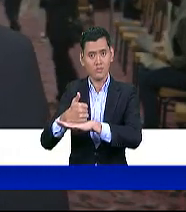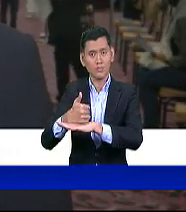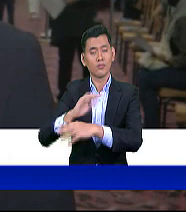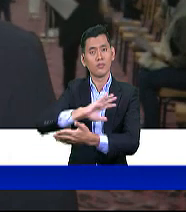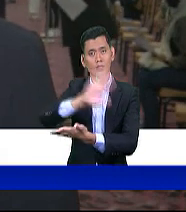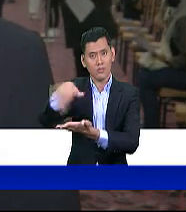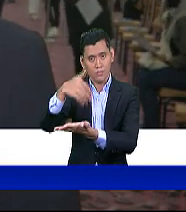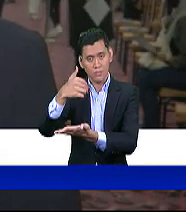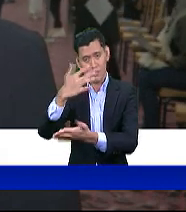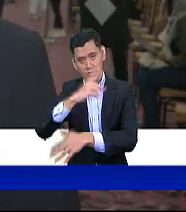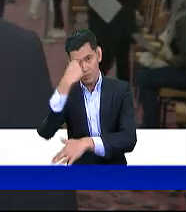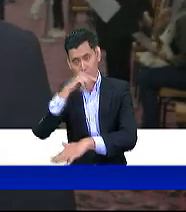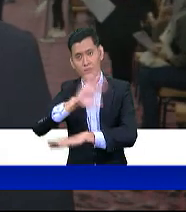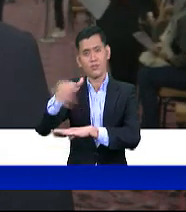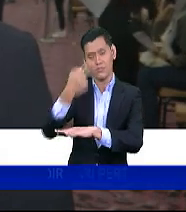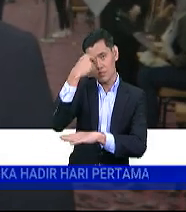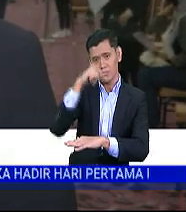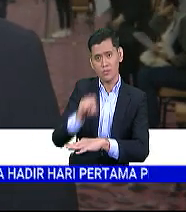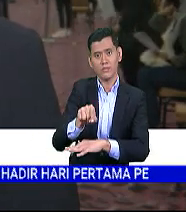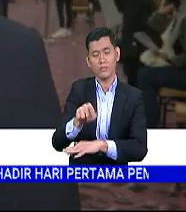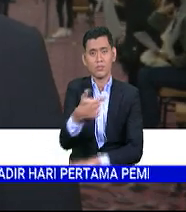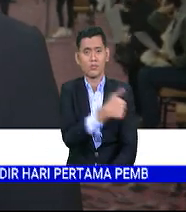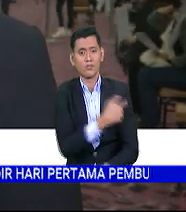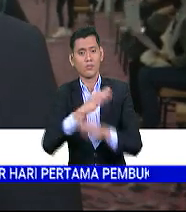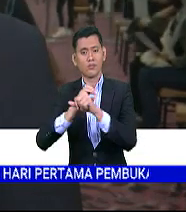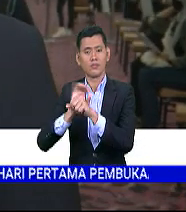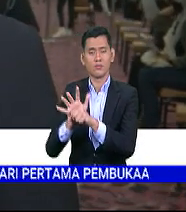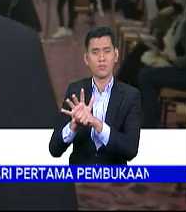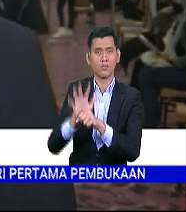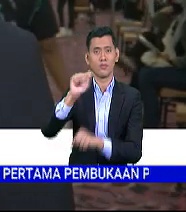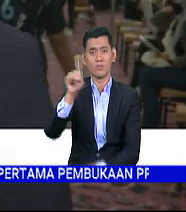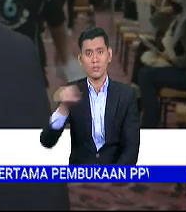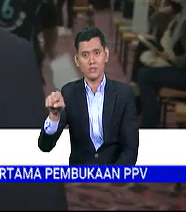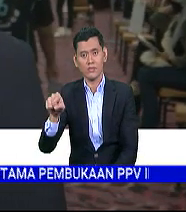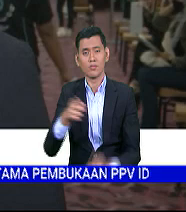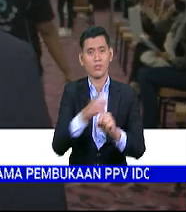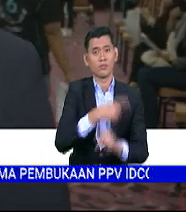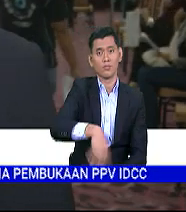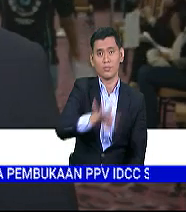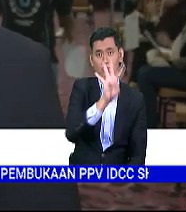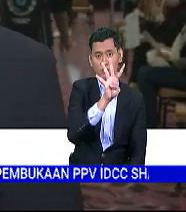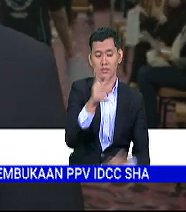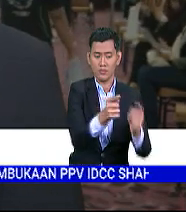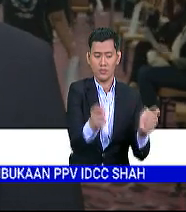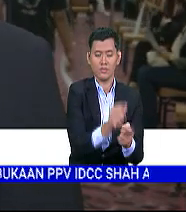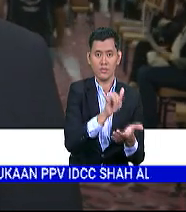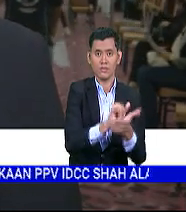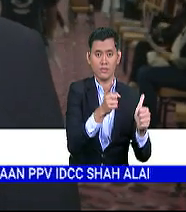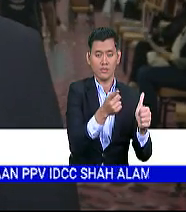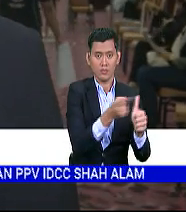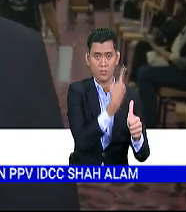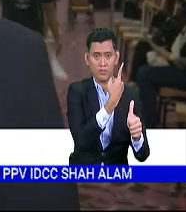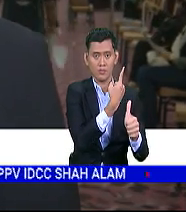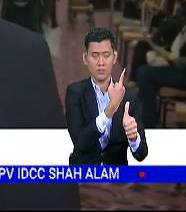AstraZeneca. Untuk Lembah Kelang ke ataupun Indonesia? Yang daripada 4 integrasi itu adalah Lembah Kelang.